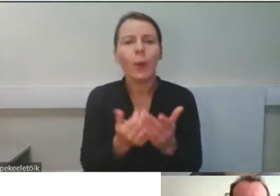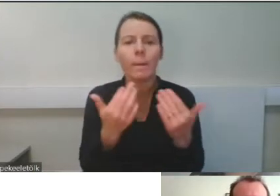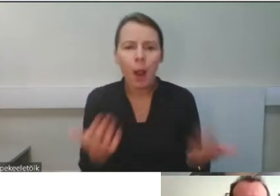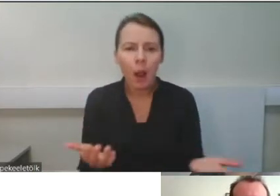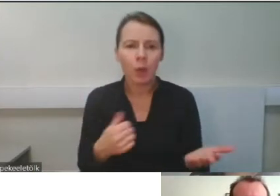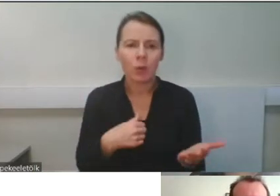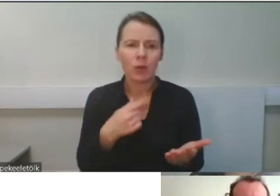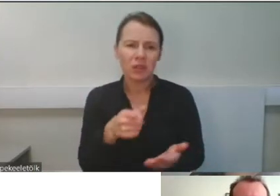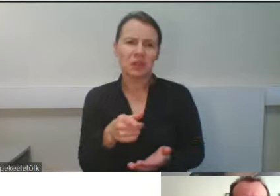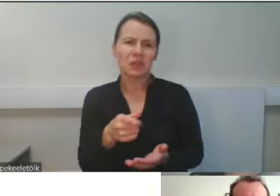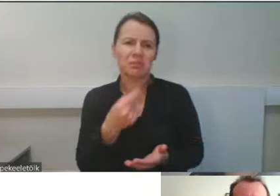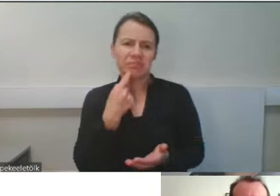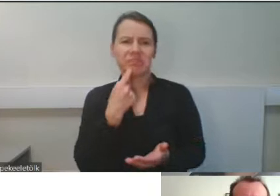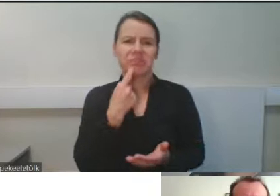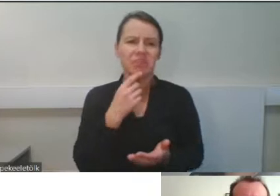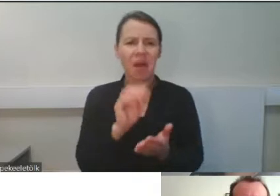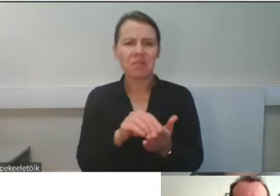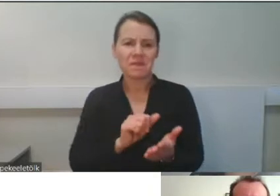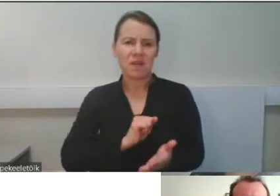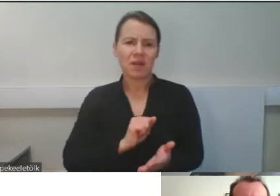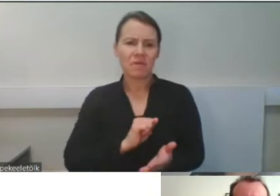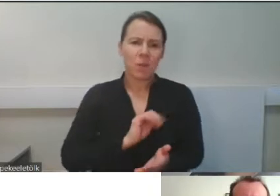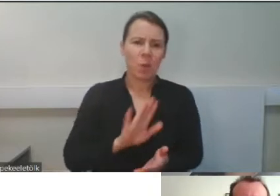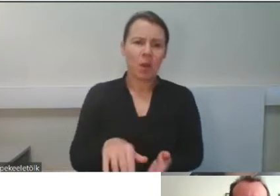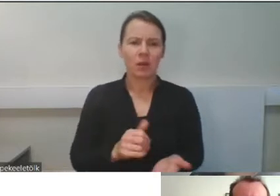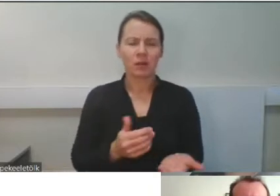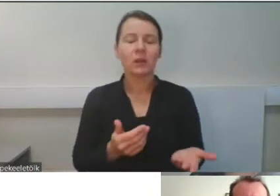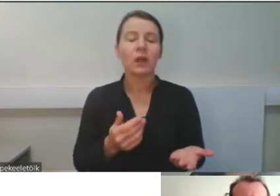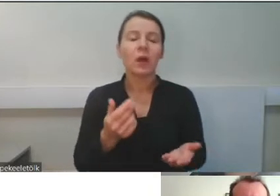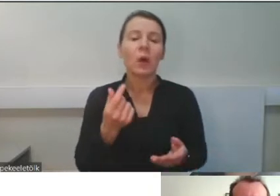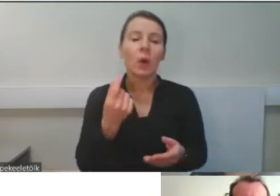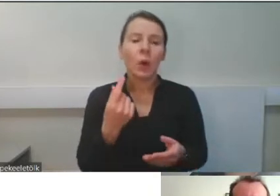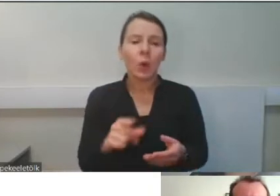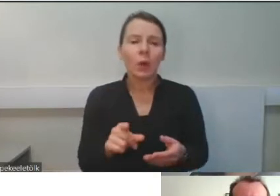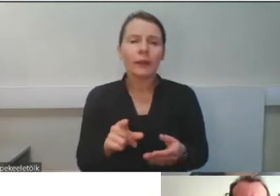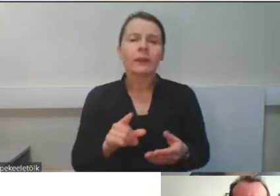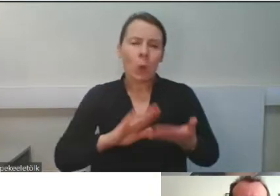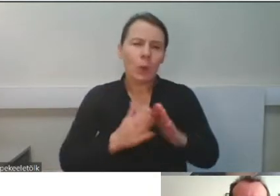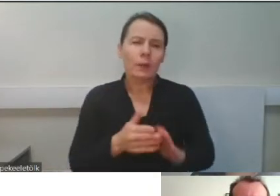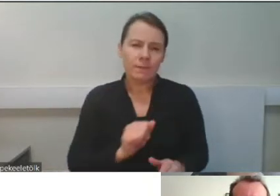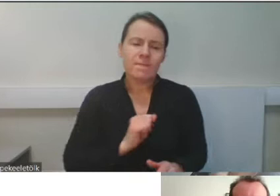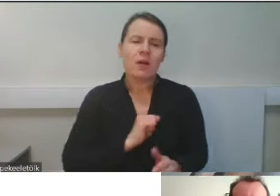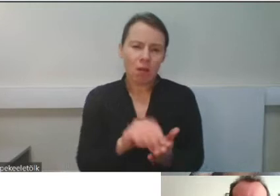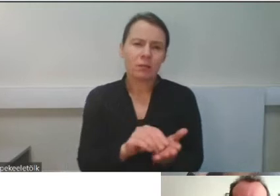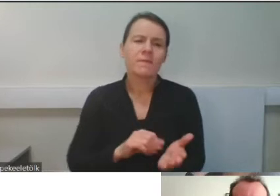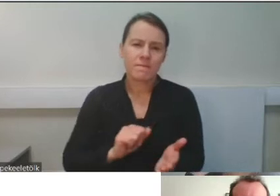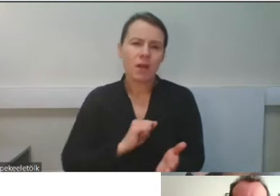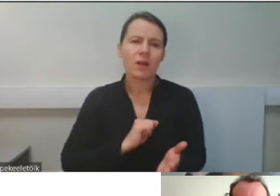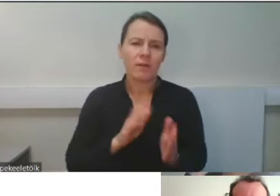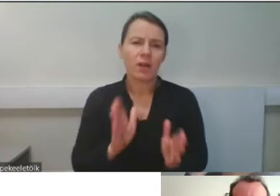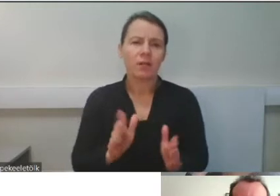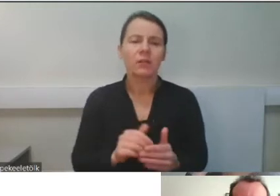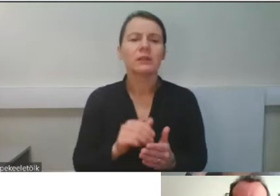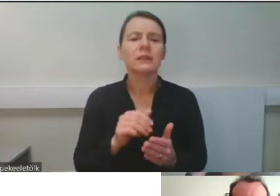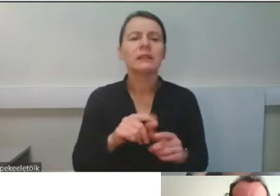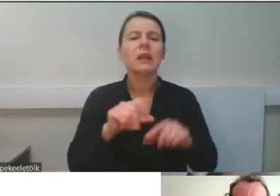lepitud, et selle eesmärgiks on mõõta siis puuetega inimeste toimetulekut, nende kaasatust, et nii tööellu kui